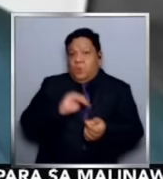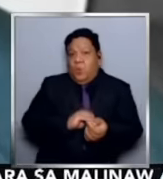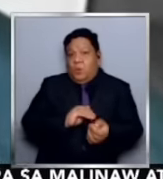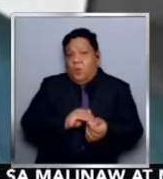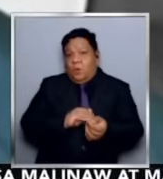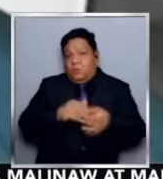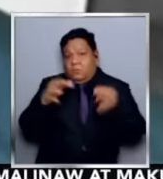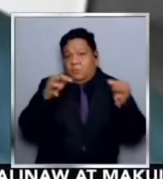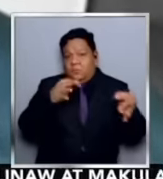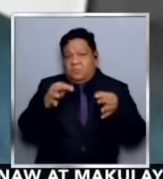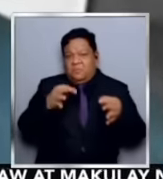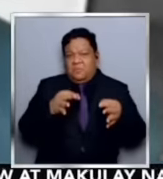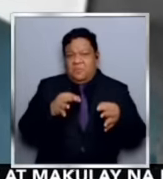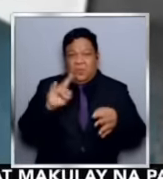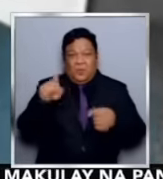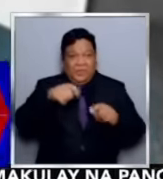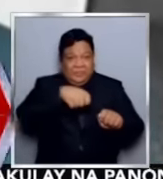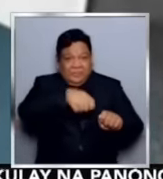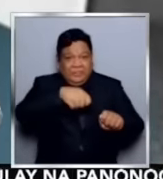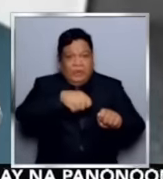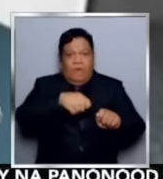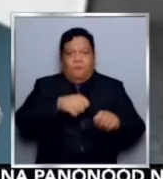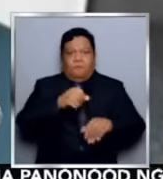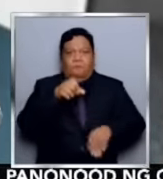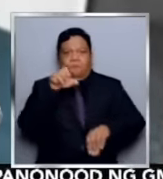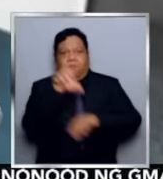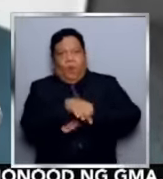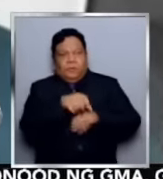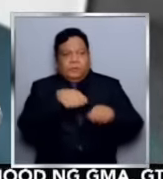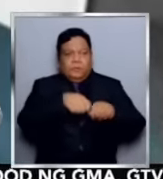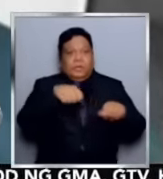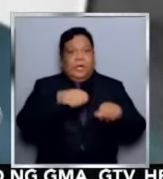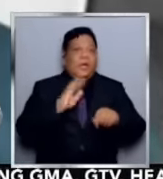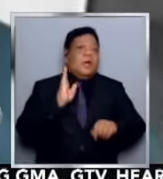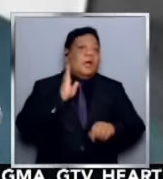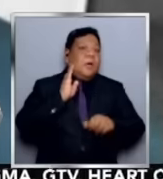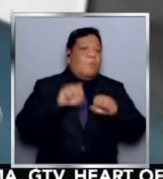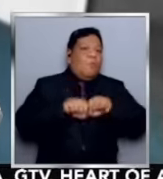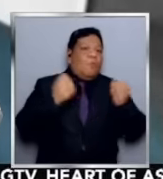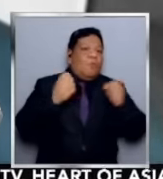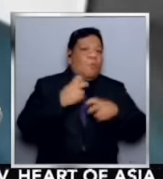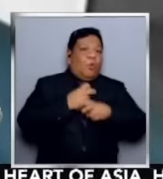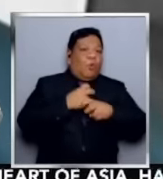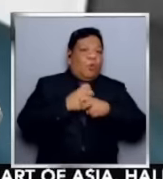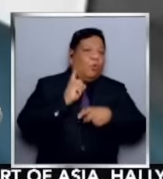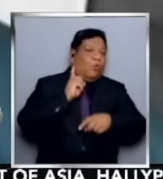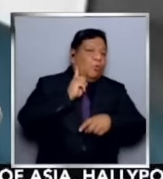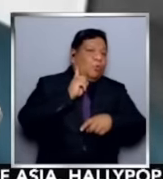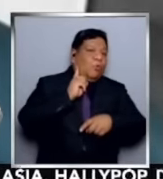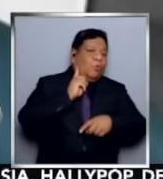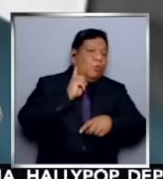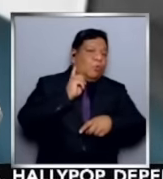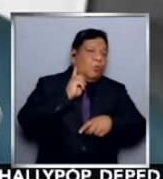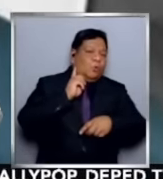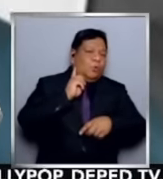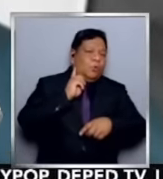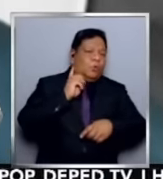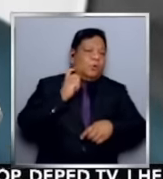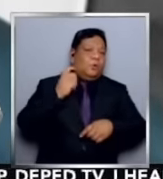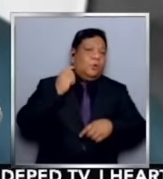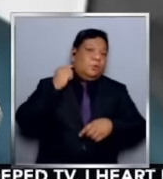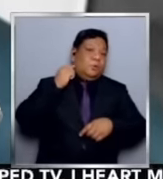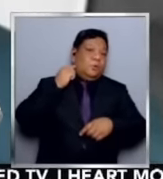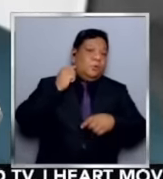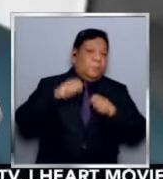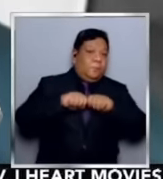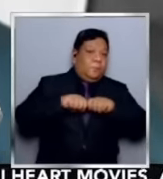during binubunutan siya. Kaya nag-break off yung buto dun sa banda likod nung ngipin.